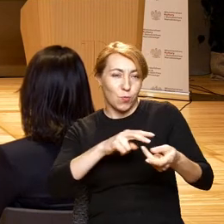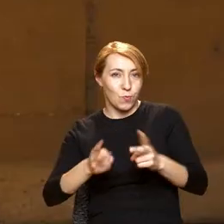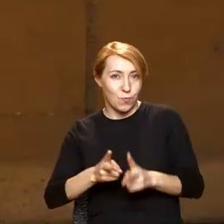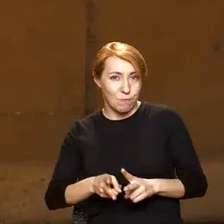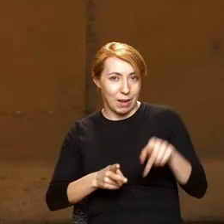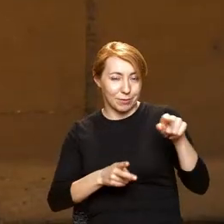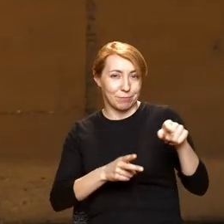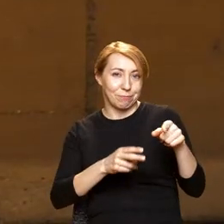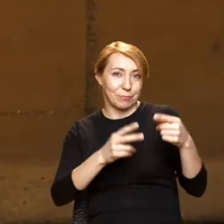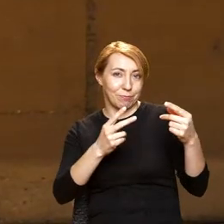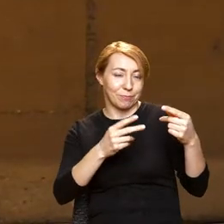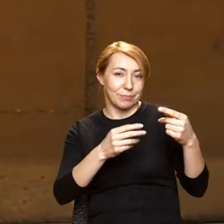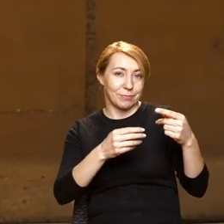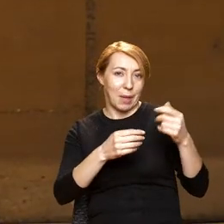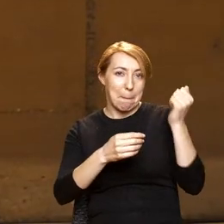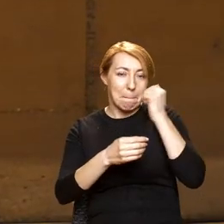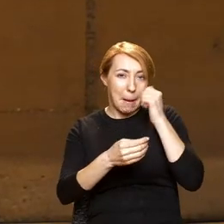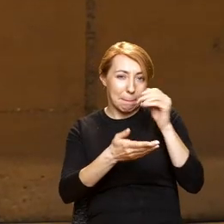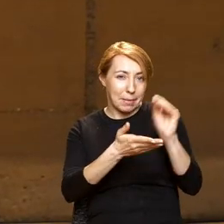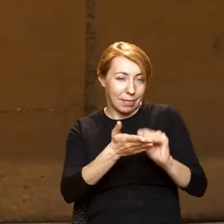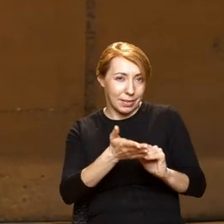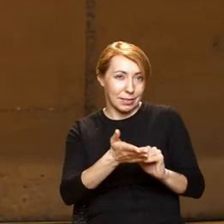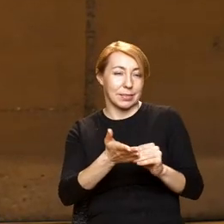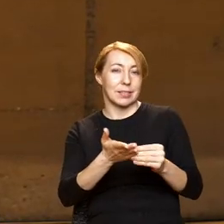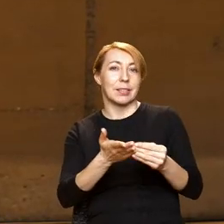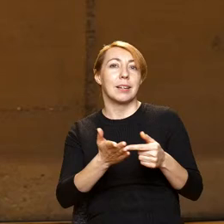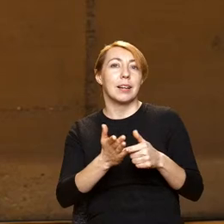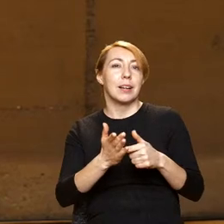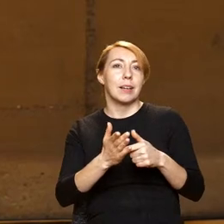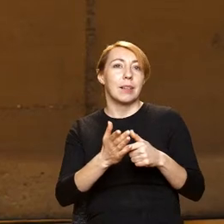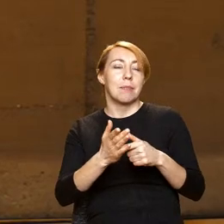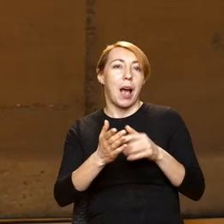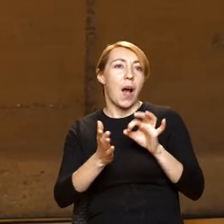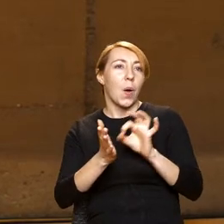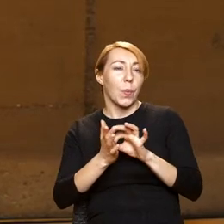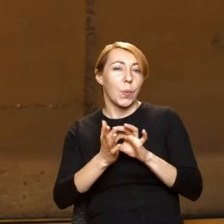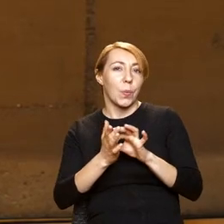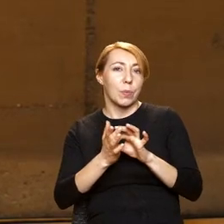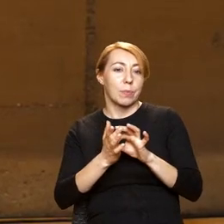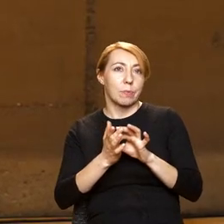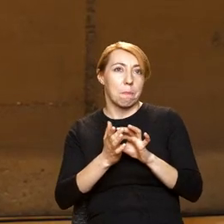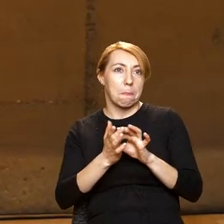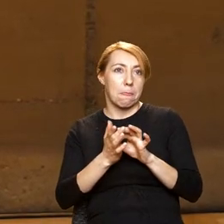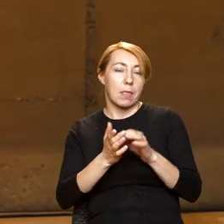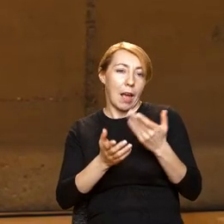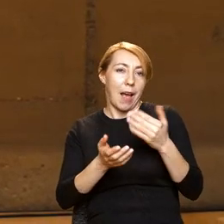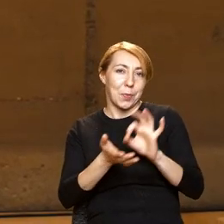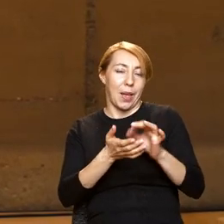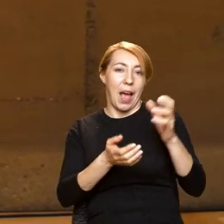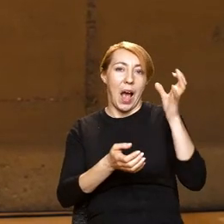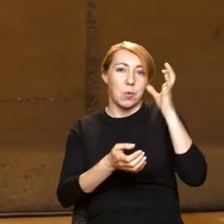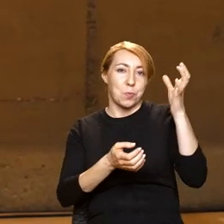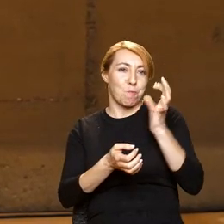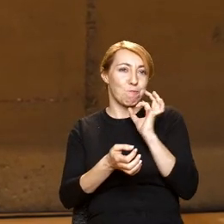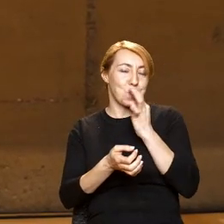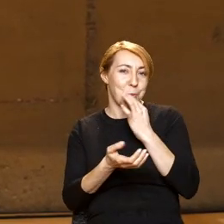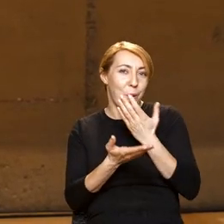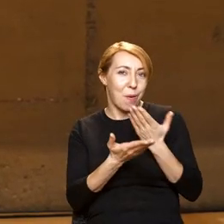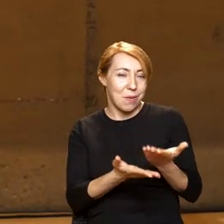dziennika, mimo tego, że mamy do czynienia z autorem bardzo młodym, tak, ale on się